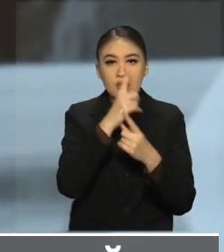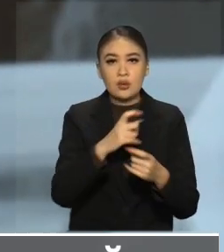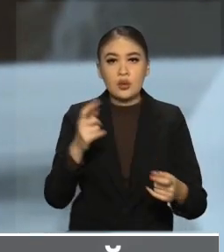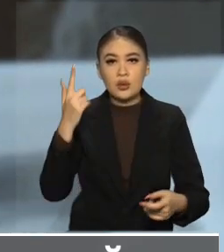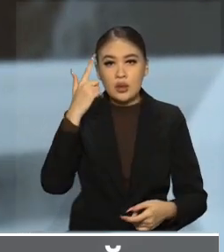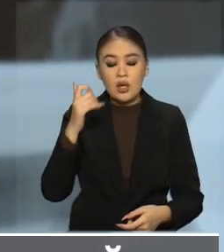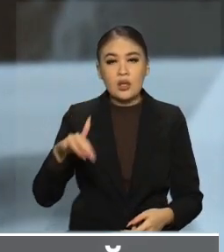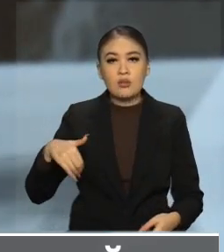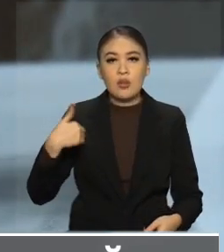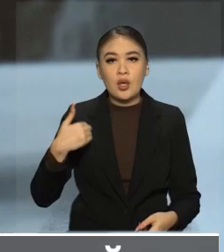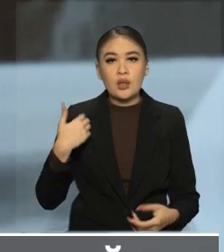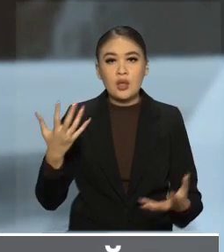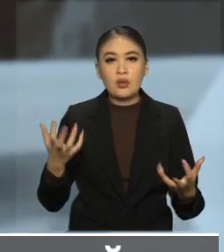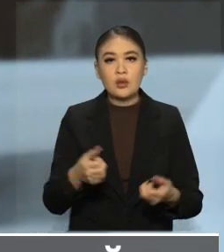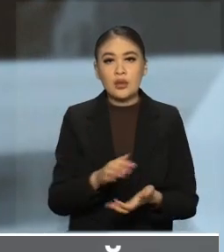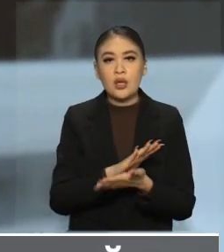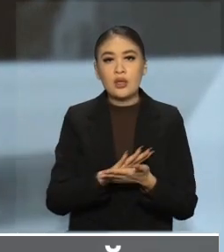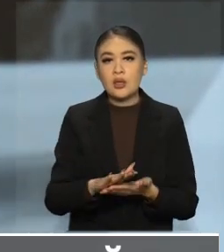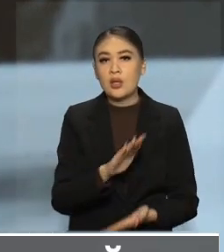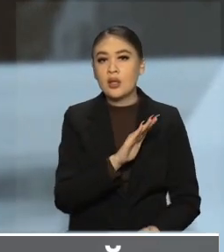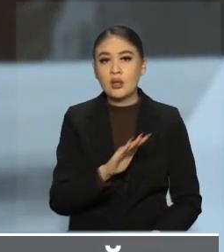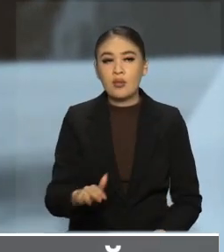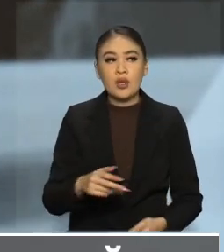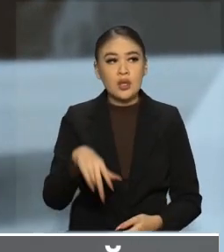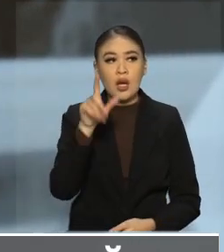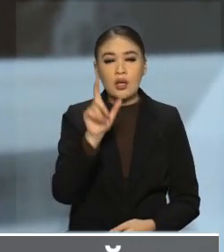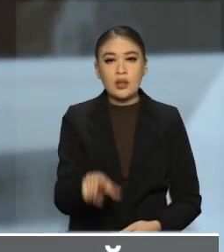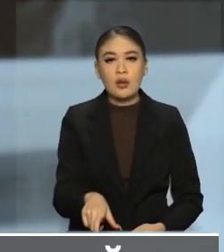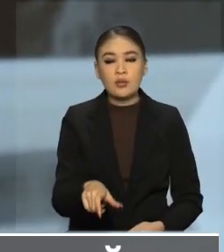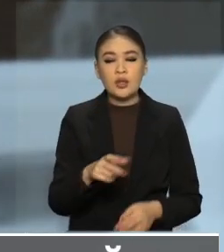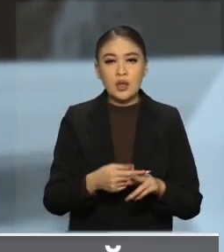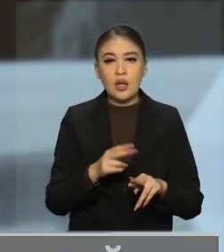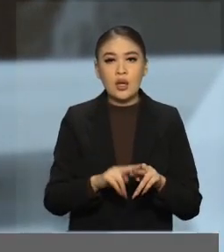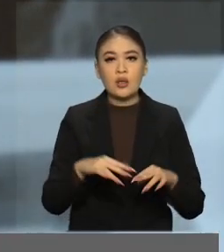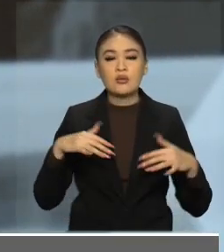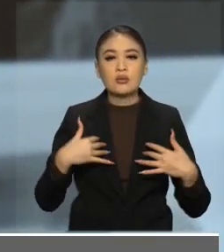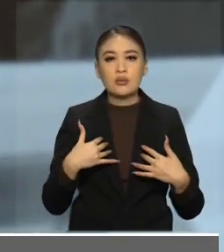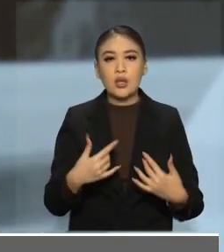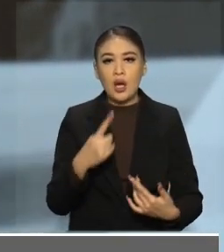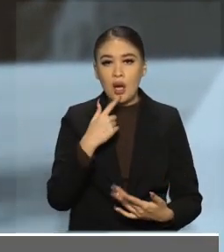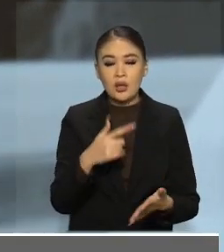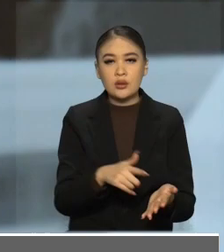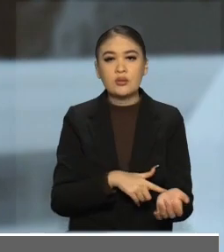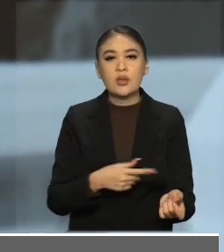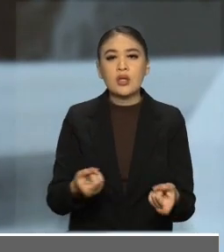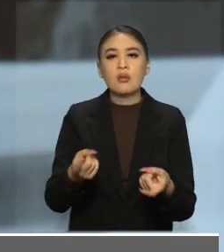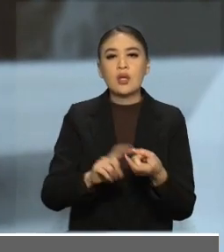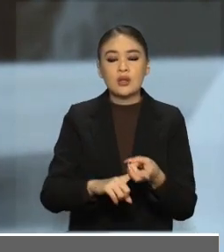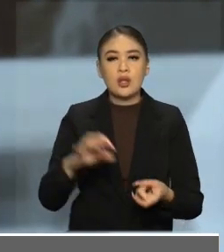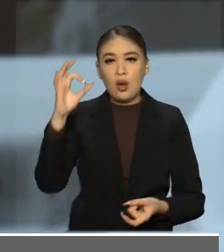атқан пайдалары таза емес. Адамның қазасымен, қанымен байланысты деген әңгімелер айтып